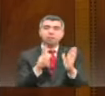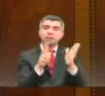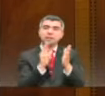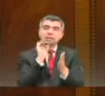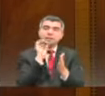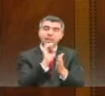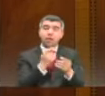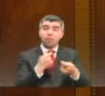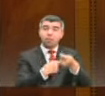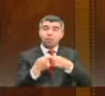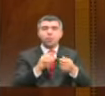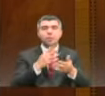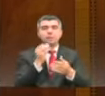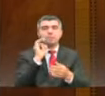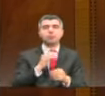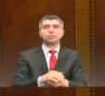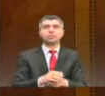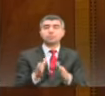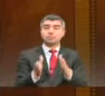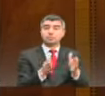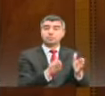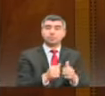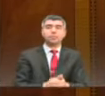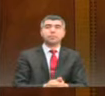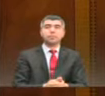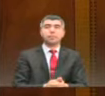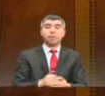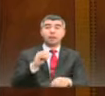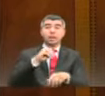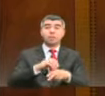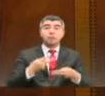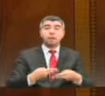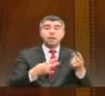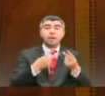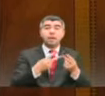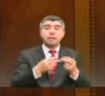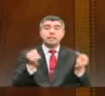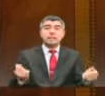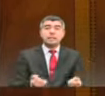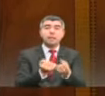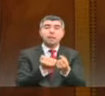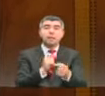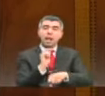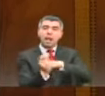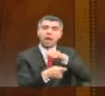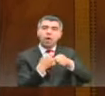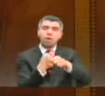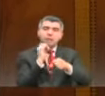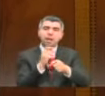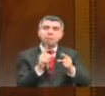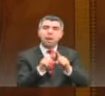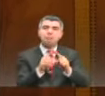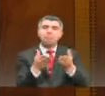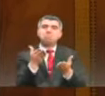وغيرها من المكونات. رابعاً، تسريع وتيرة تنمية العالم القروي ودعم التوازن